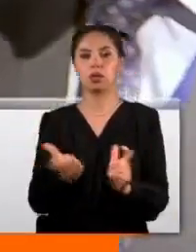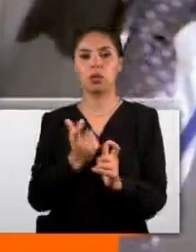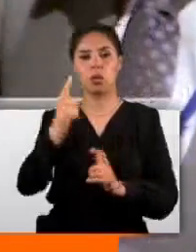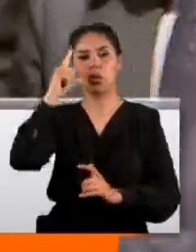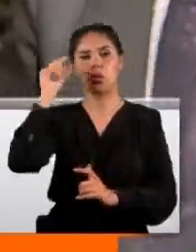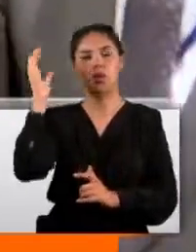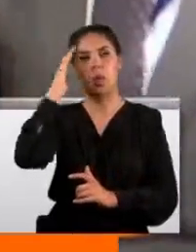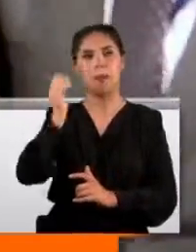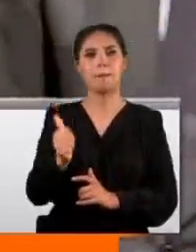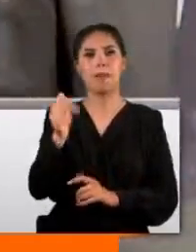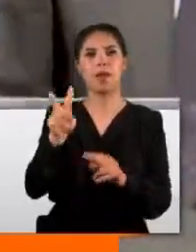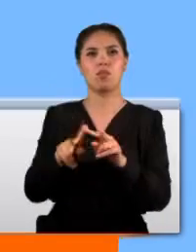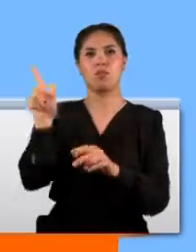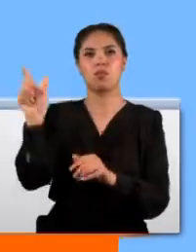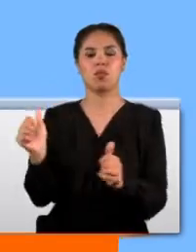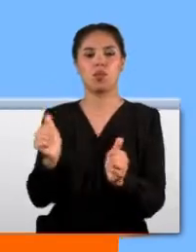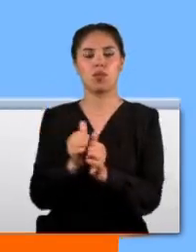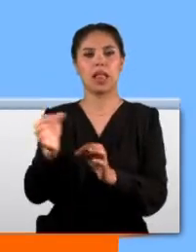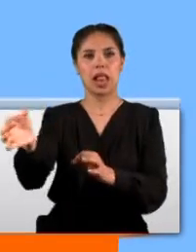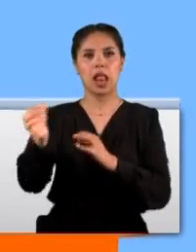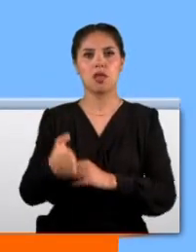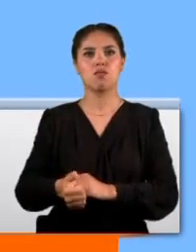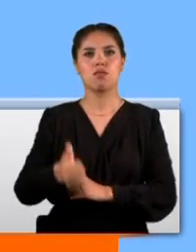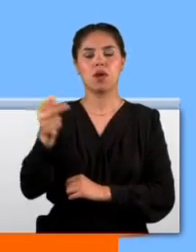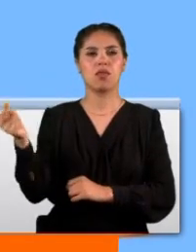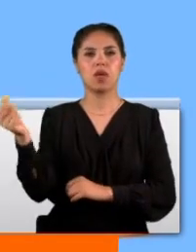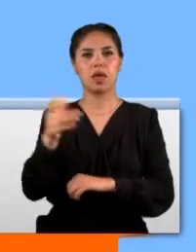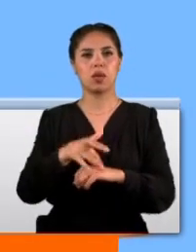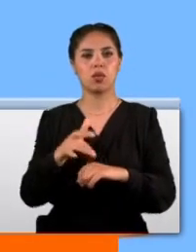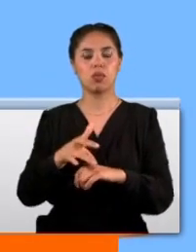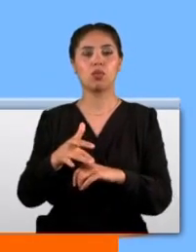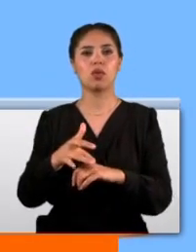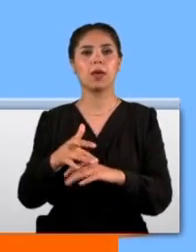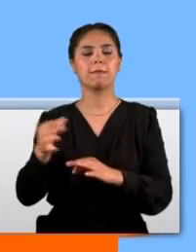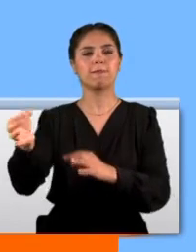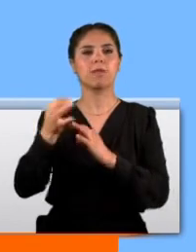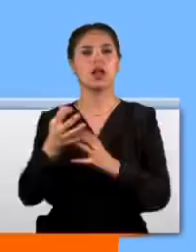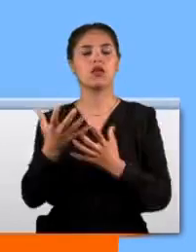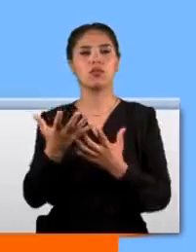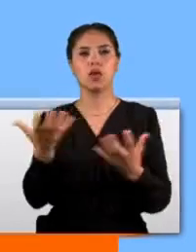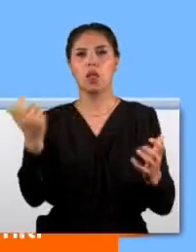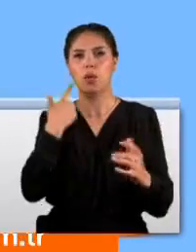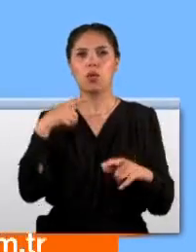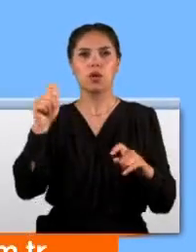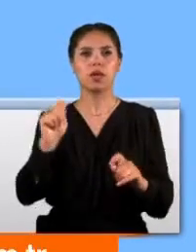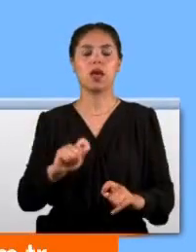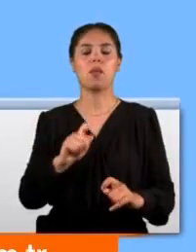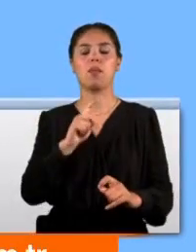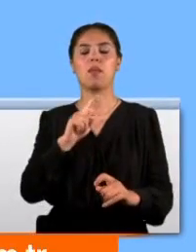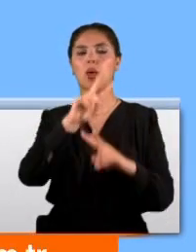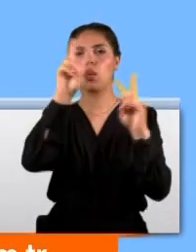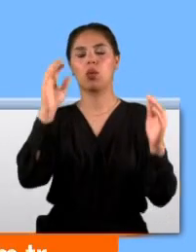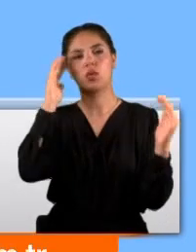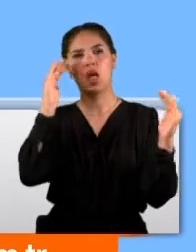Başbakanı Mitsotakis'teydi. İletişim Başkanlığı iki ülkenin çoklu iletişim kanallarını harekete geçirme konusunda